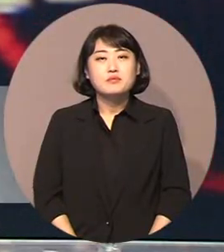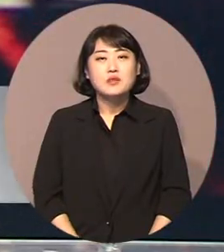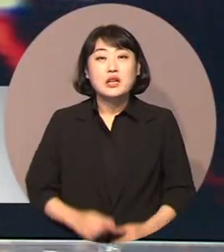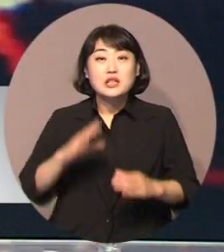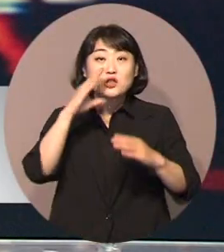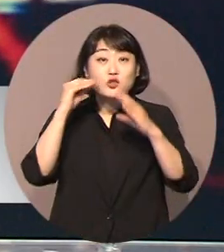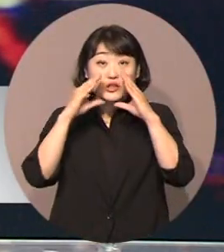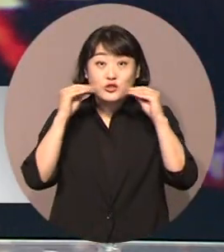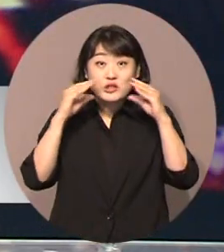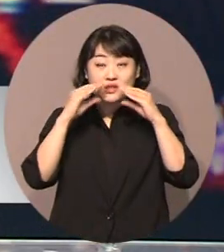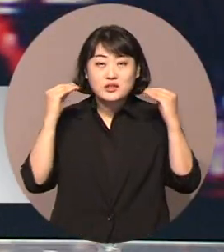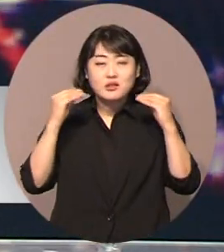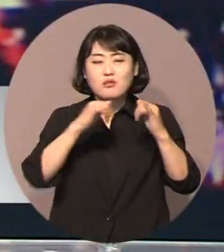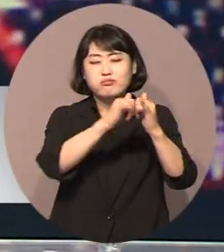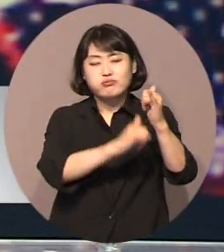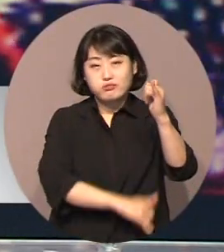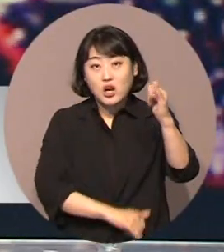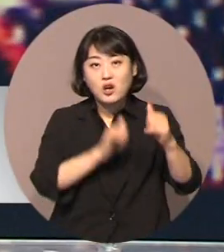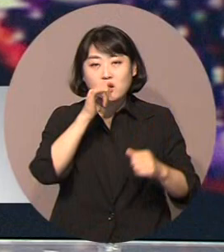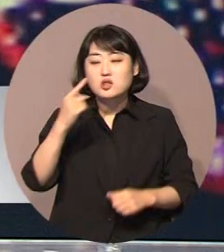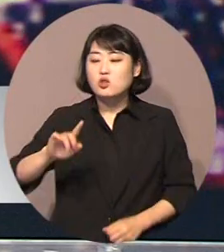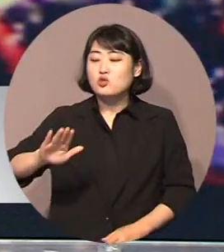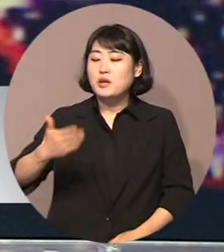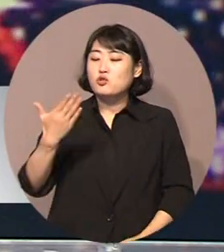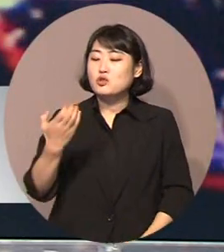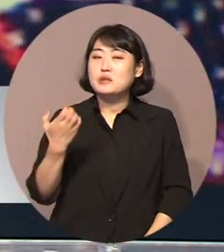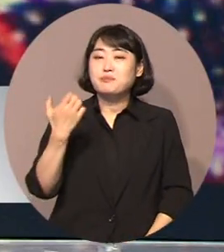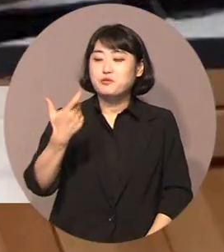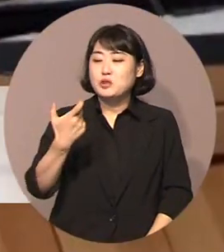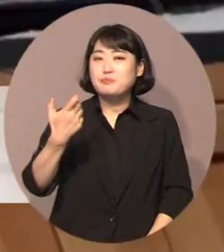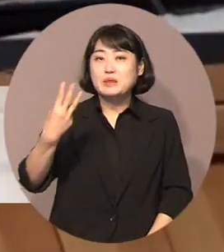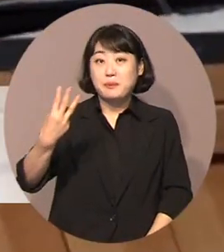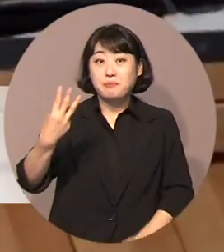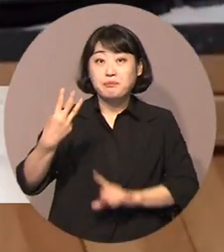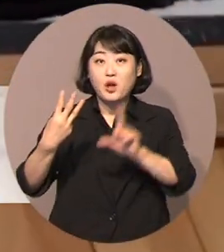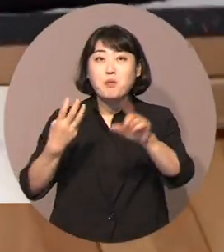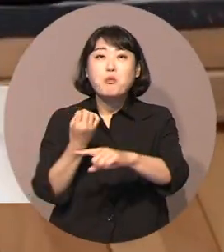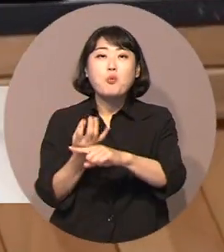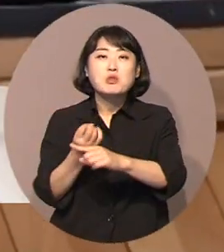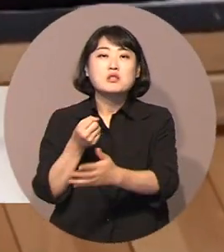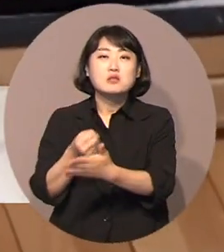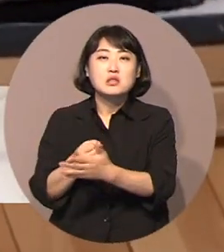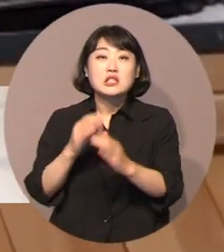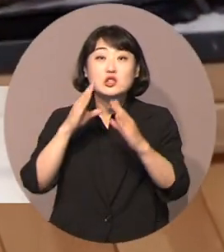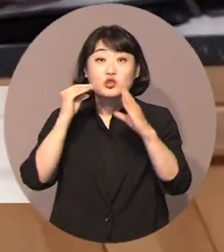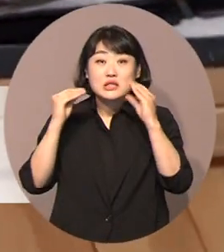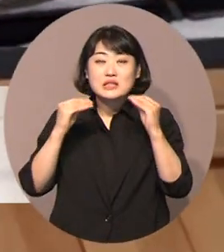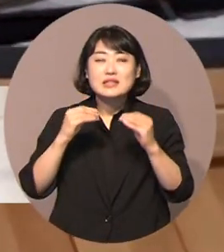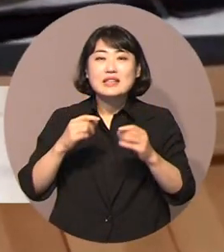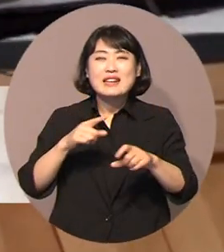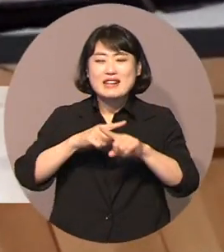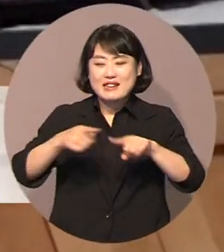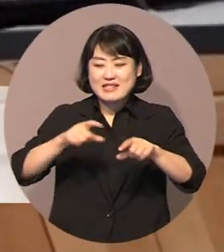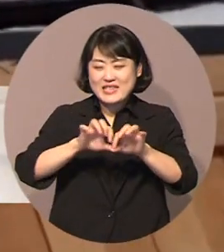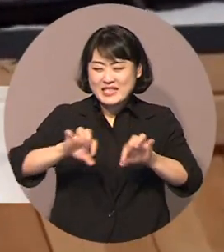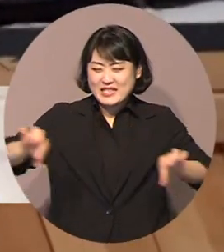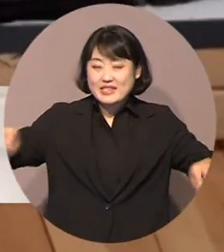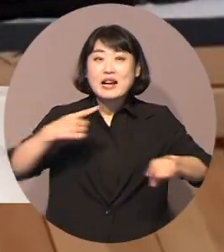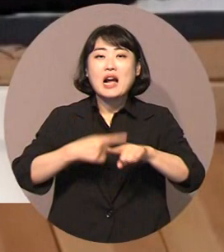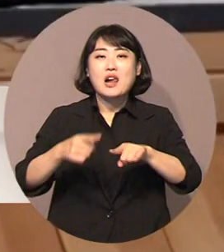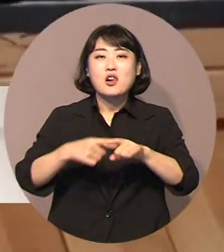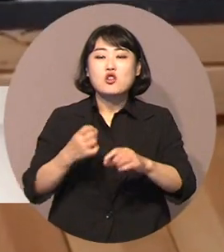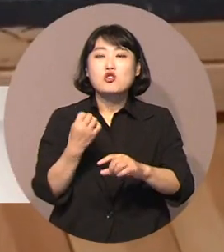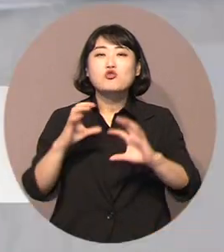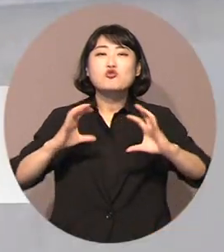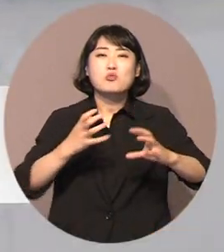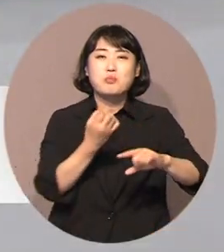충무공 이순신의 행적이 서려 있어 지난 1963년 보물로 지정됐던 이순신 장도 두 자루가 국보로